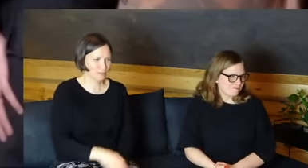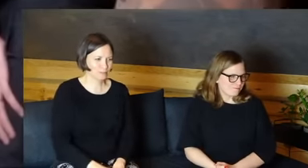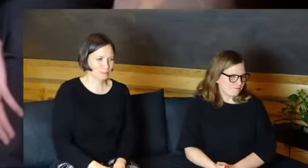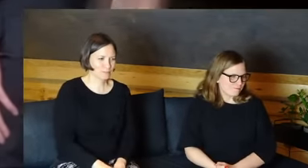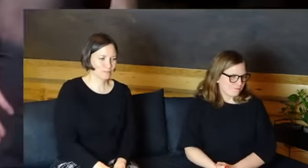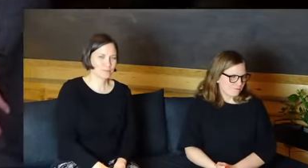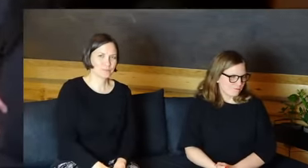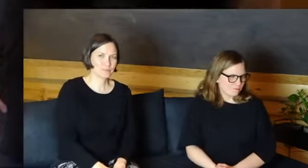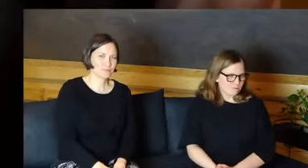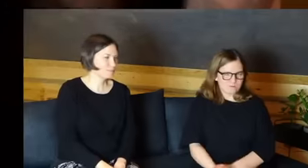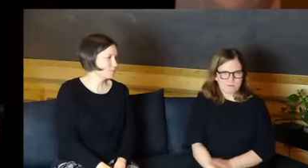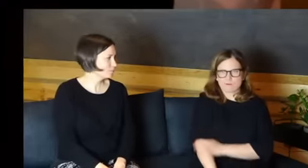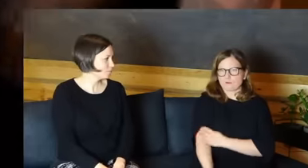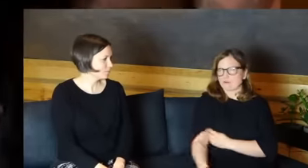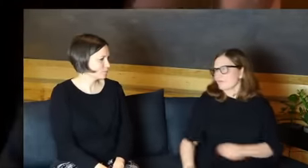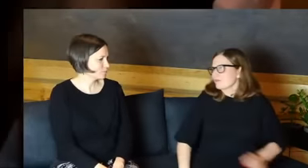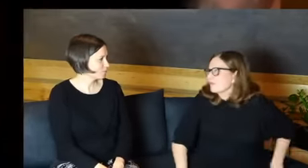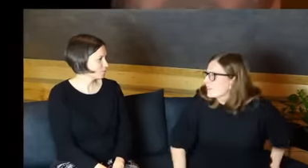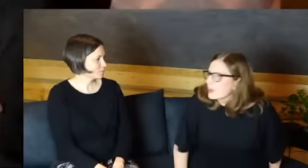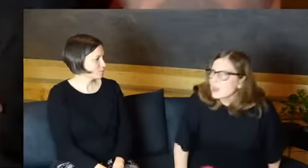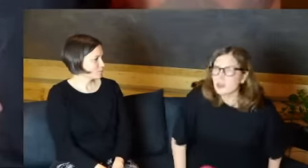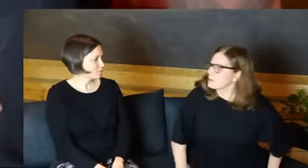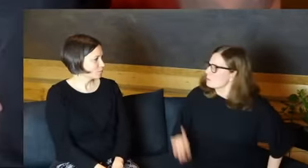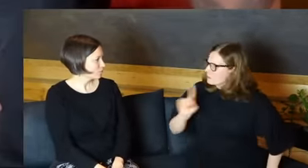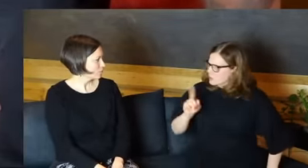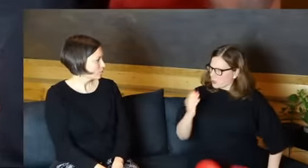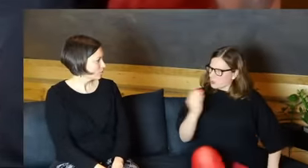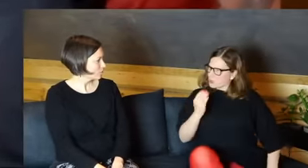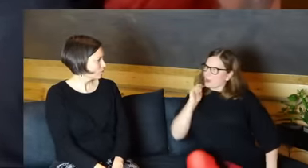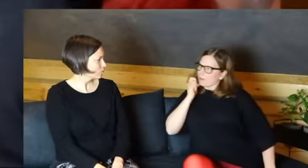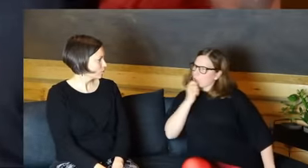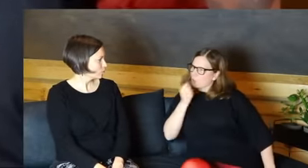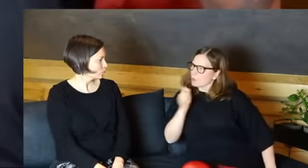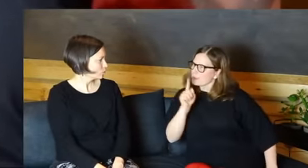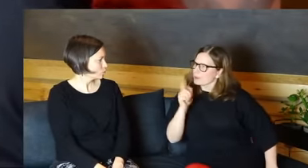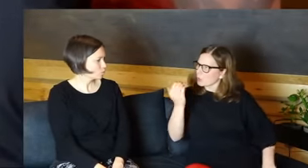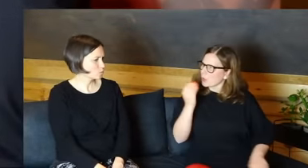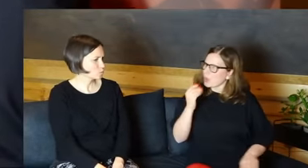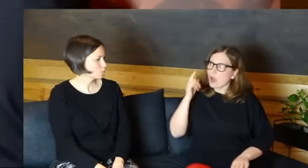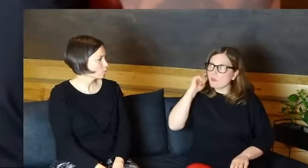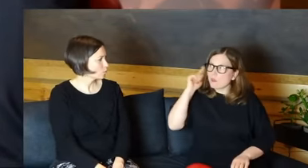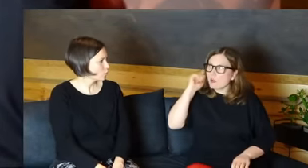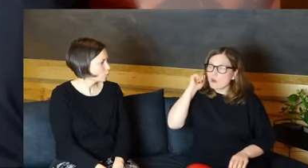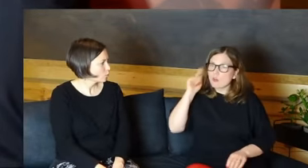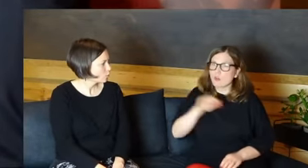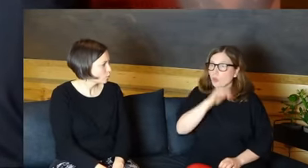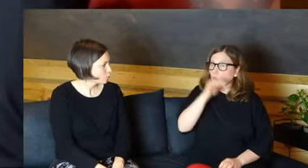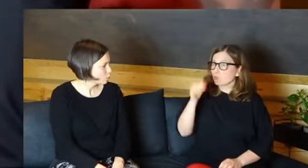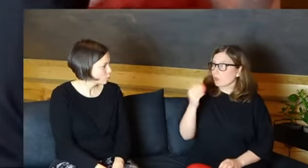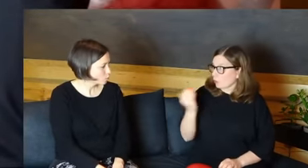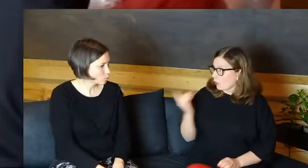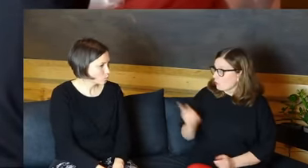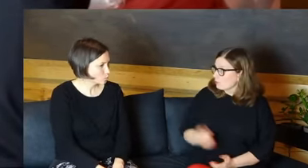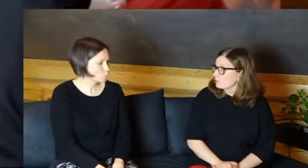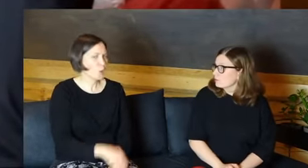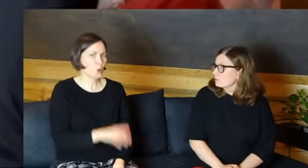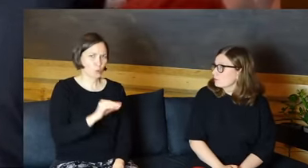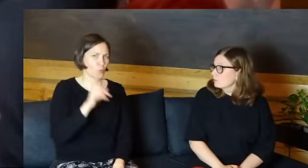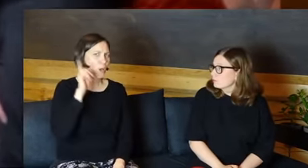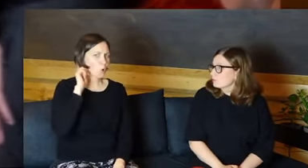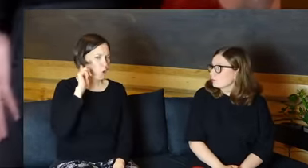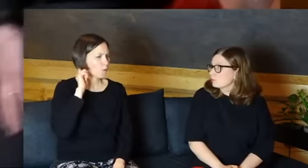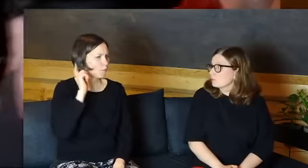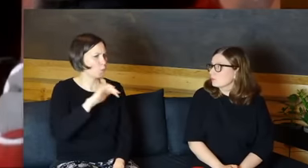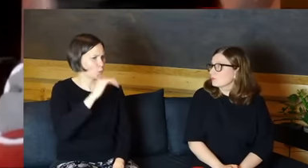Mistä pääsi joulupukki oikein on nyt tullut? Onko ihan korvatunturilta? Pukki tuli tuolta korvatunturilta, kun sitä lähettiin,